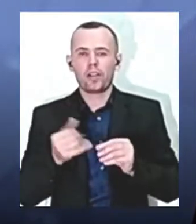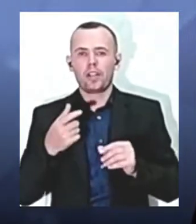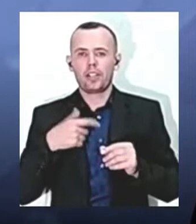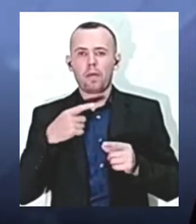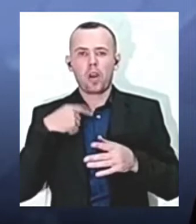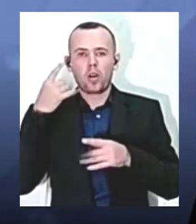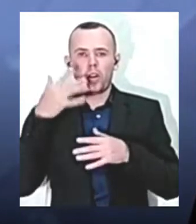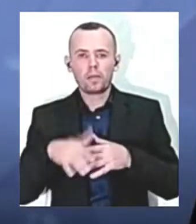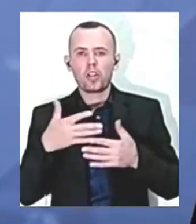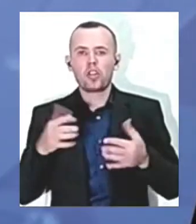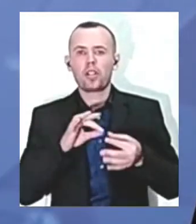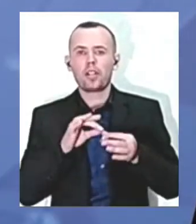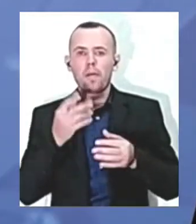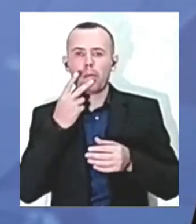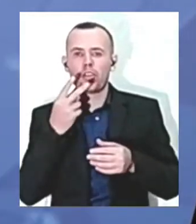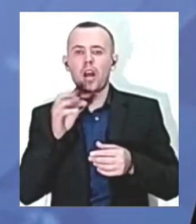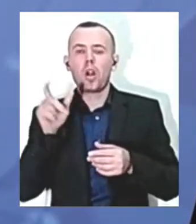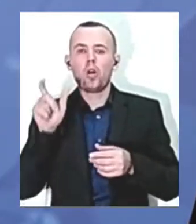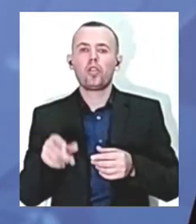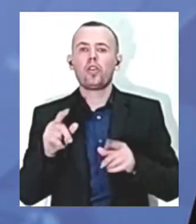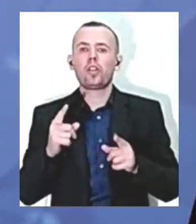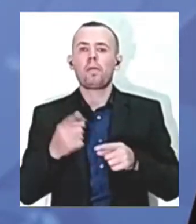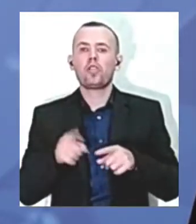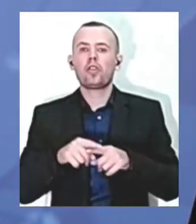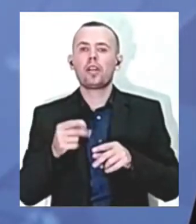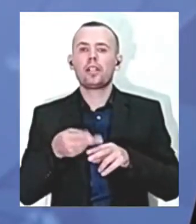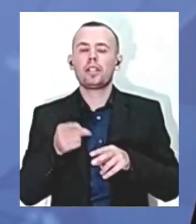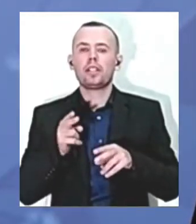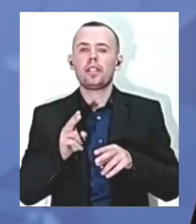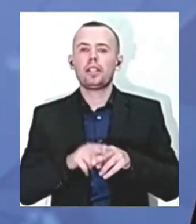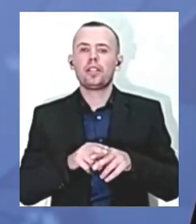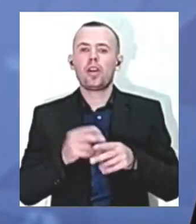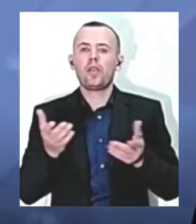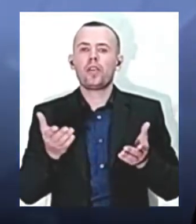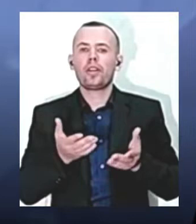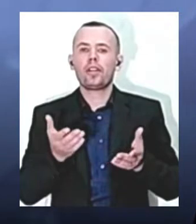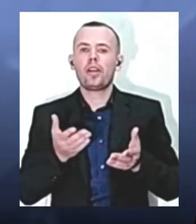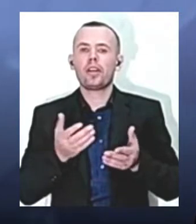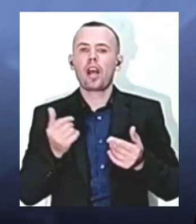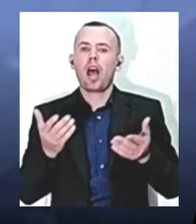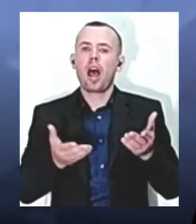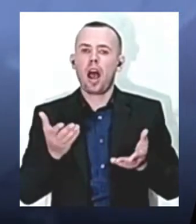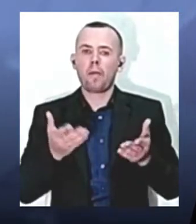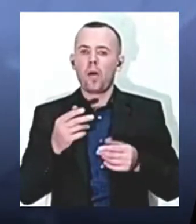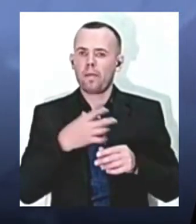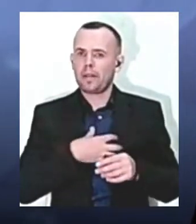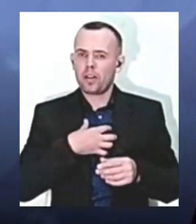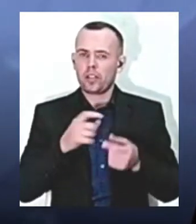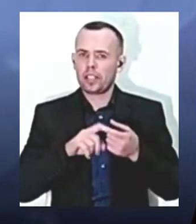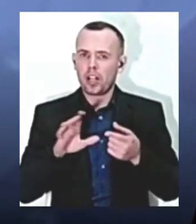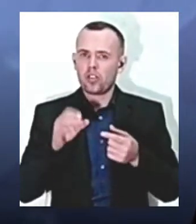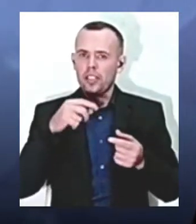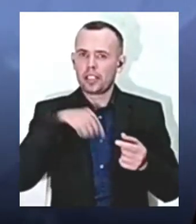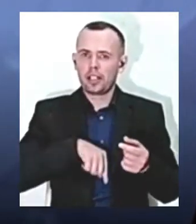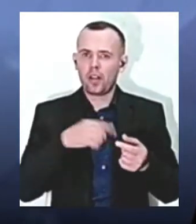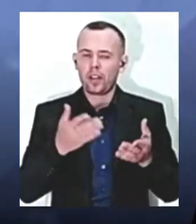прав людини, тому що це часто групи, від яких або безпосередньо залежить стан дотримання прав людини, скажімо, як